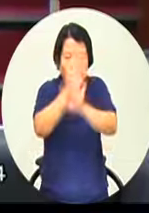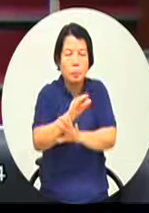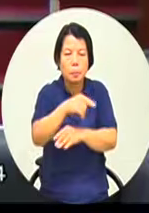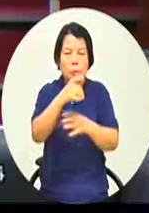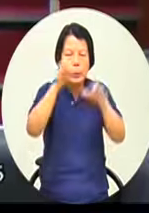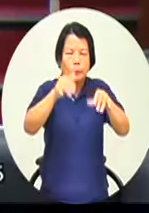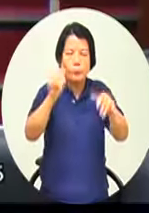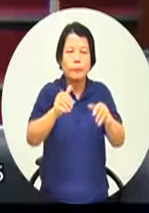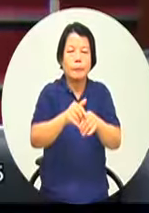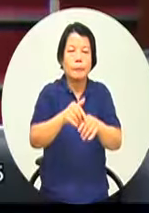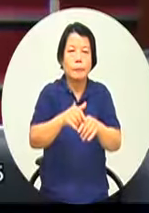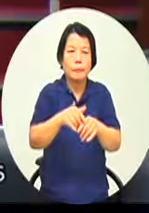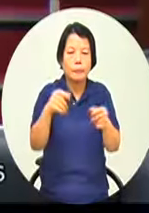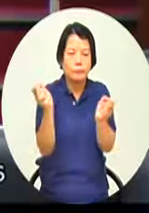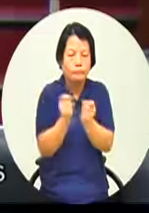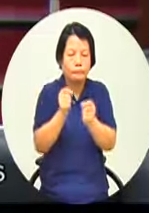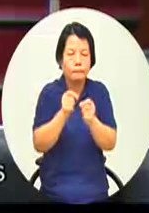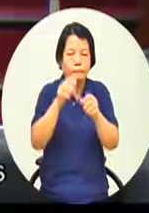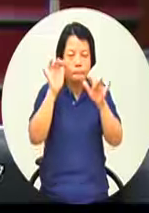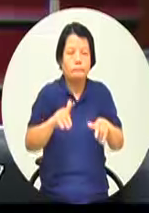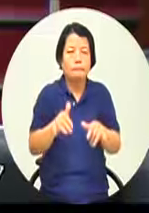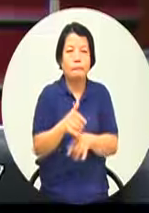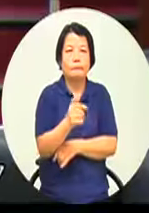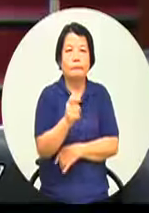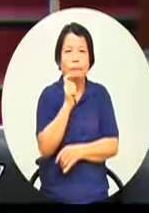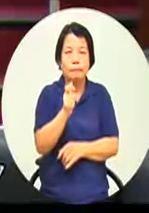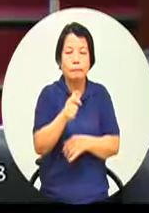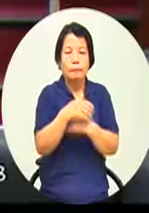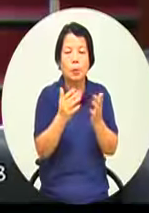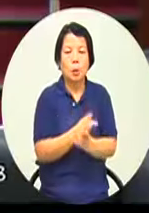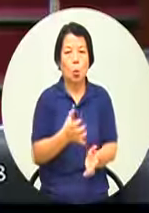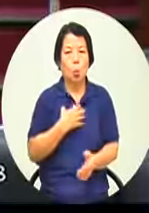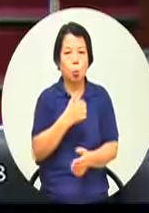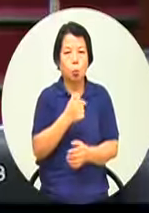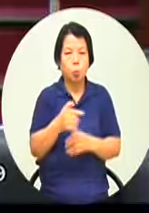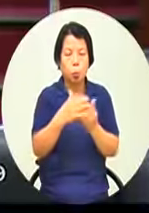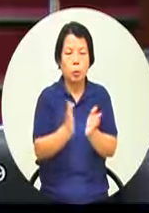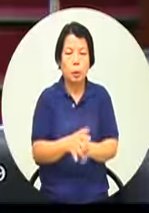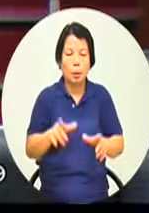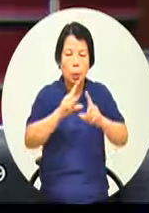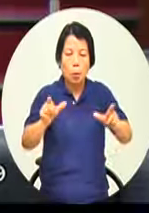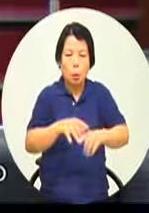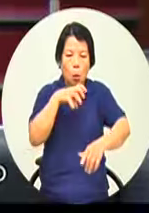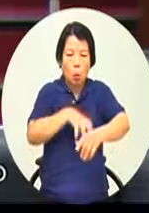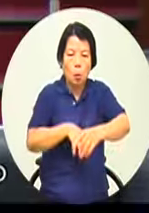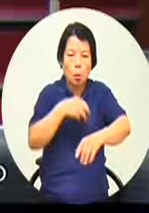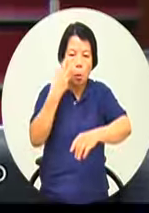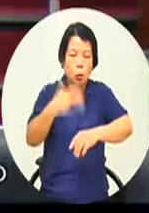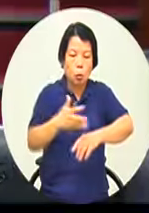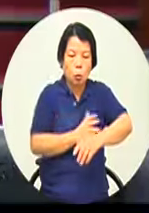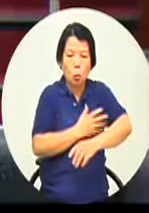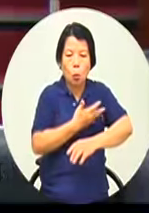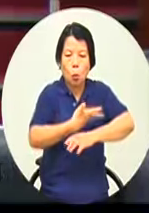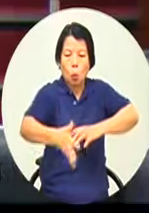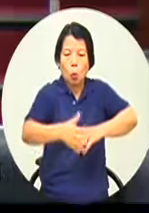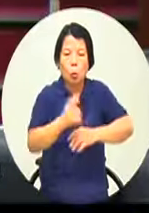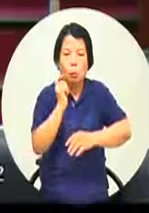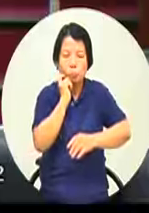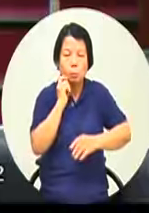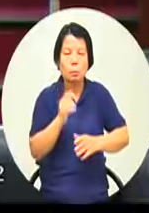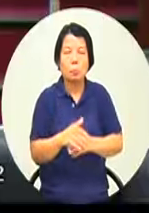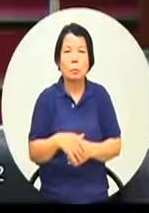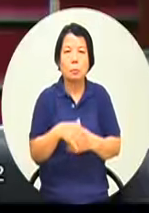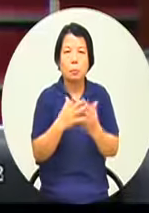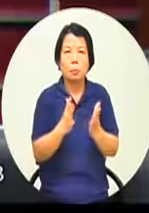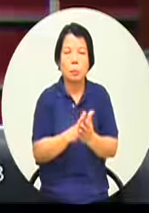强降雨都很恐怖，遇到大潮，内水排不出去，这些问题，我希望我在这里